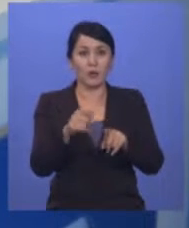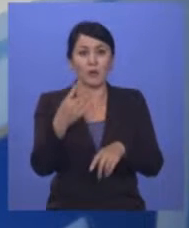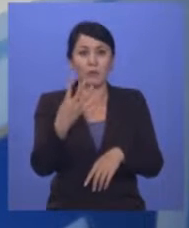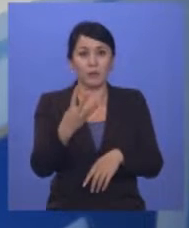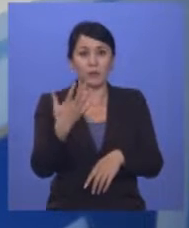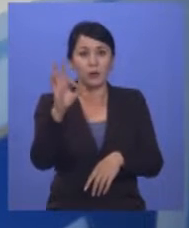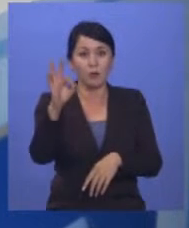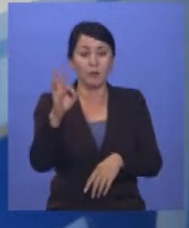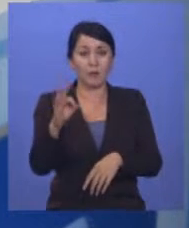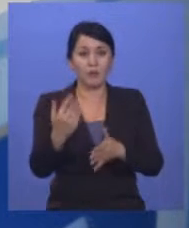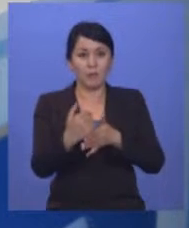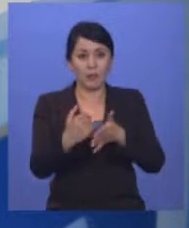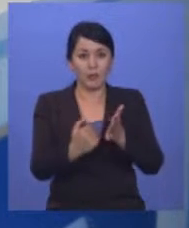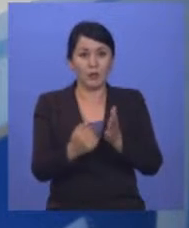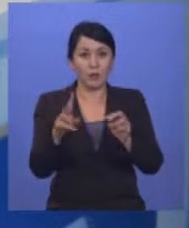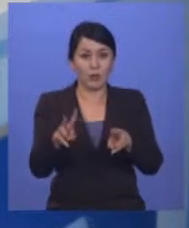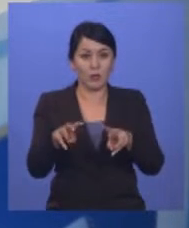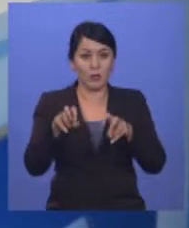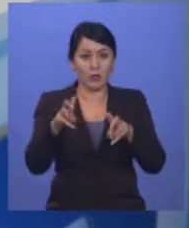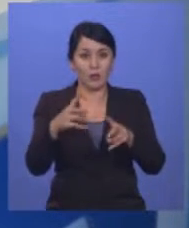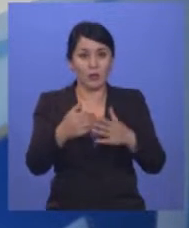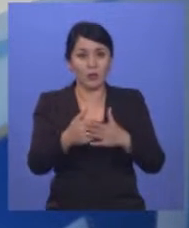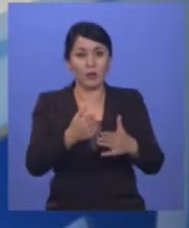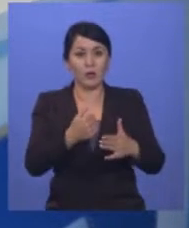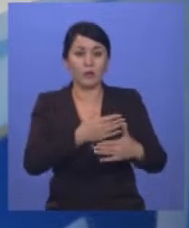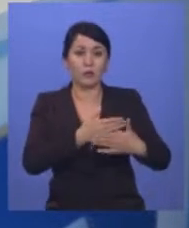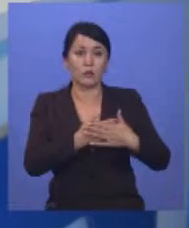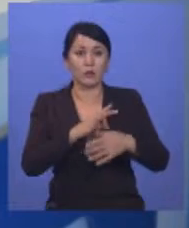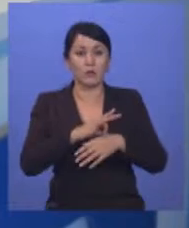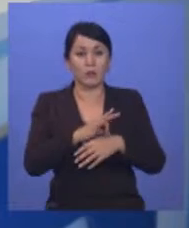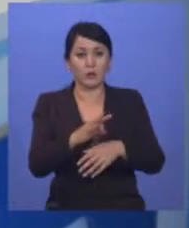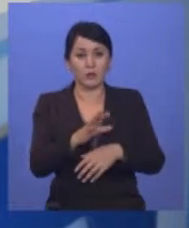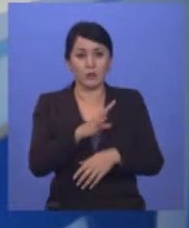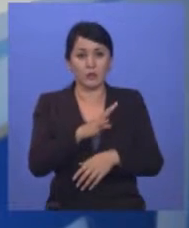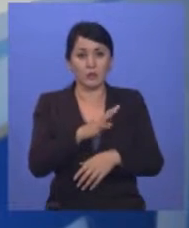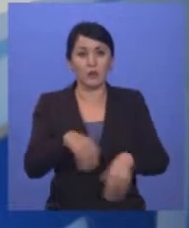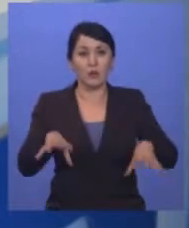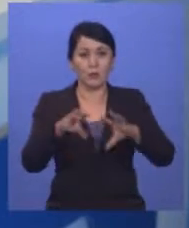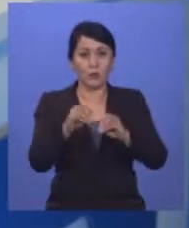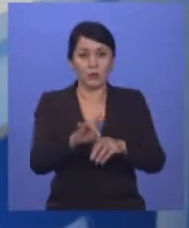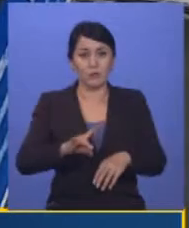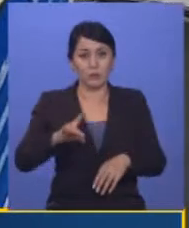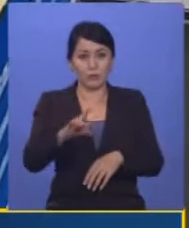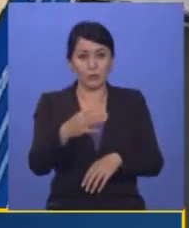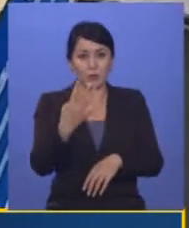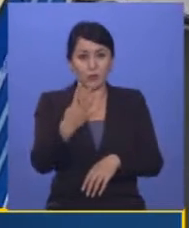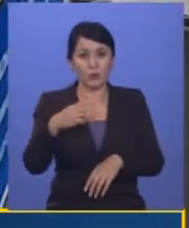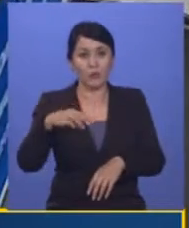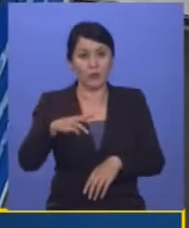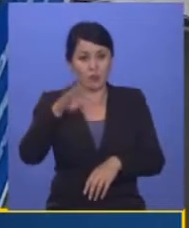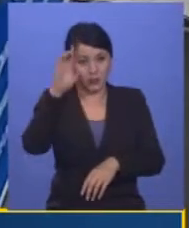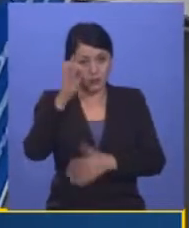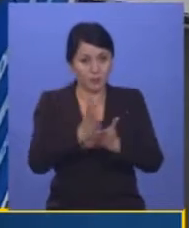салыстырғанда 45%-ға төмен. Мамандар оны алдын алу шараларының қарқынды жүргізілуімен байланыстырады. Жалпы өңірімізде 4000-ға